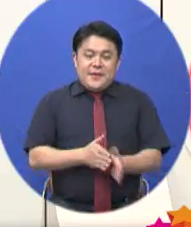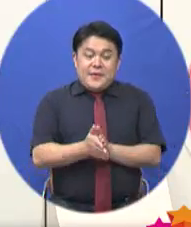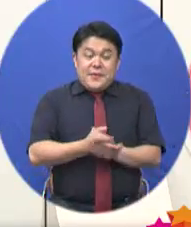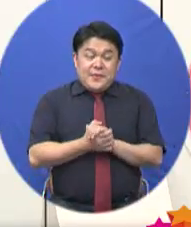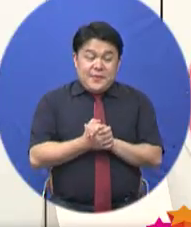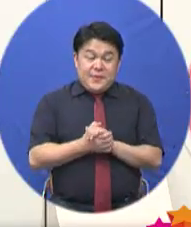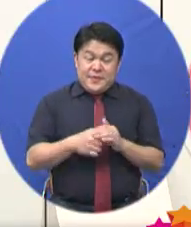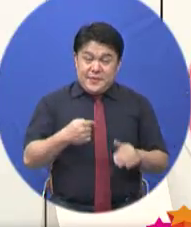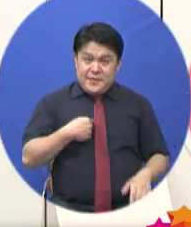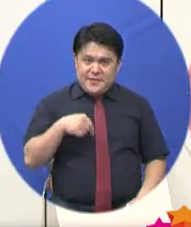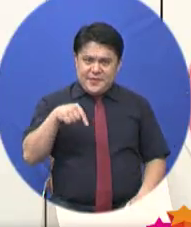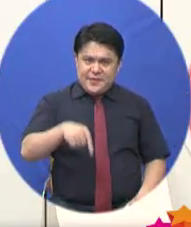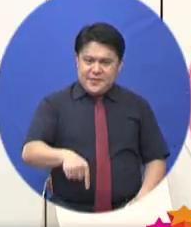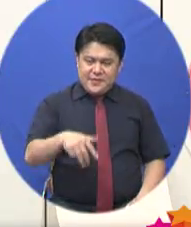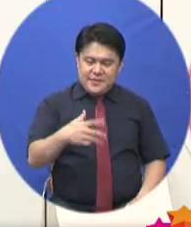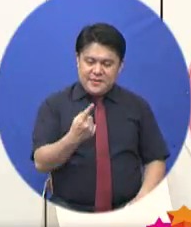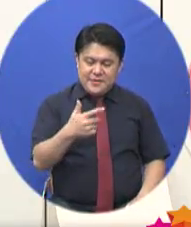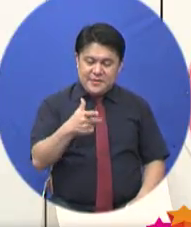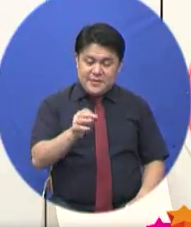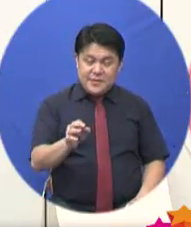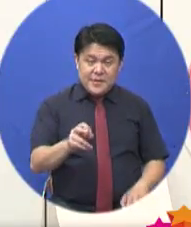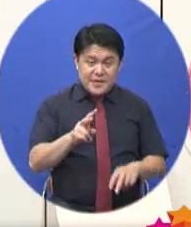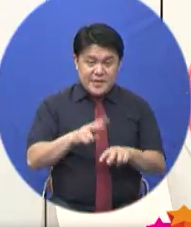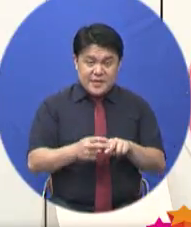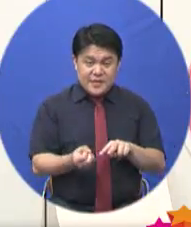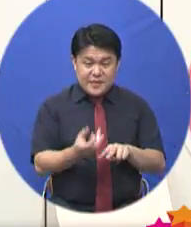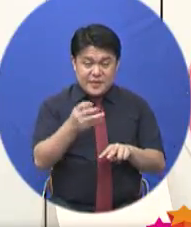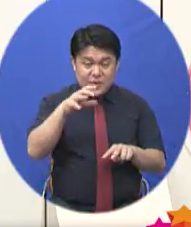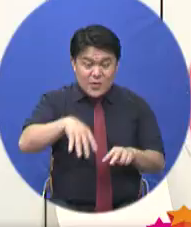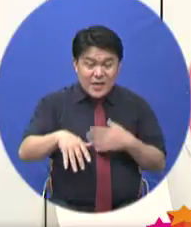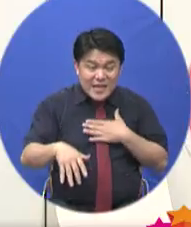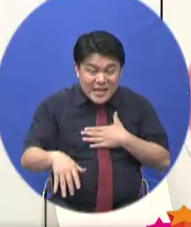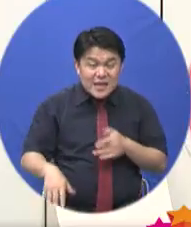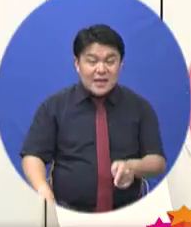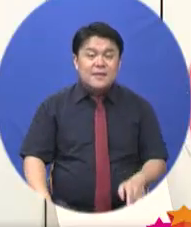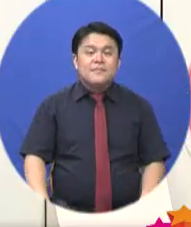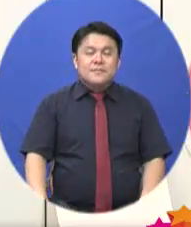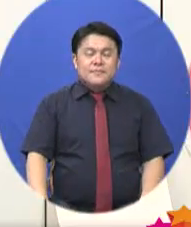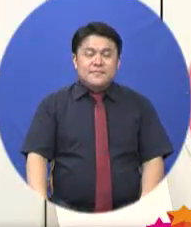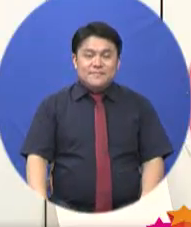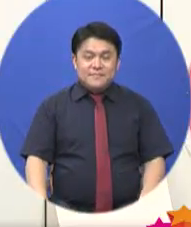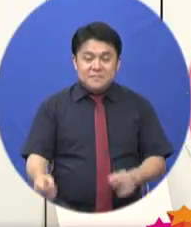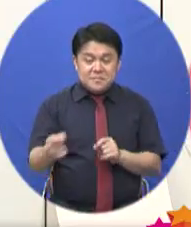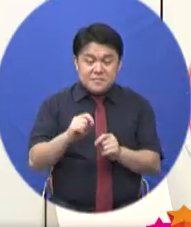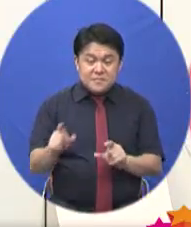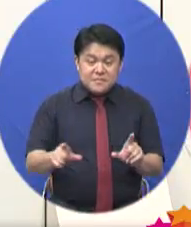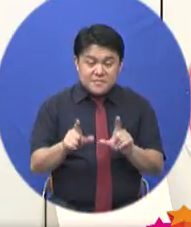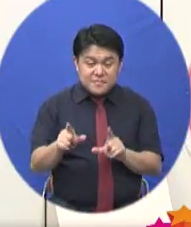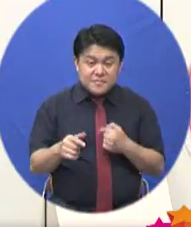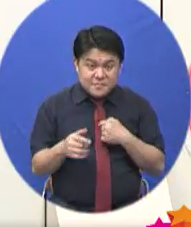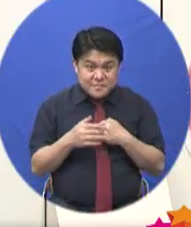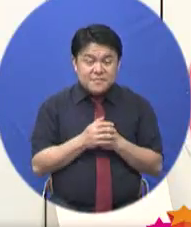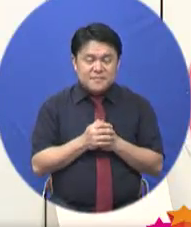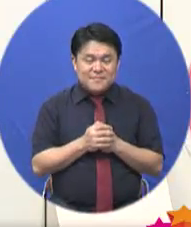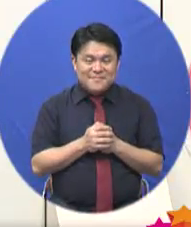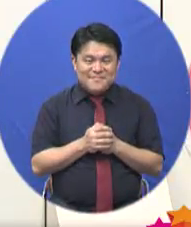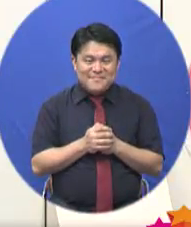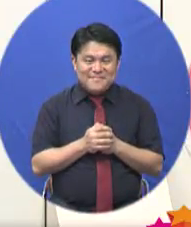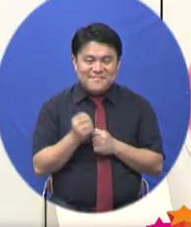네, 초정 약수 초정 아시죠? 네. 거기 근처에 사는 사람인데요.